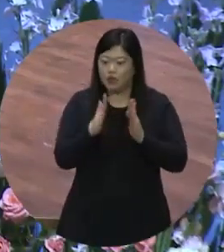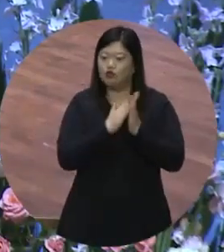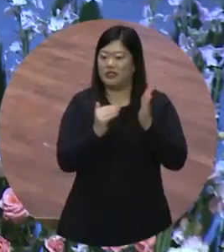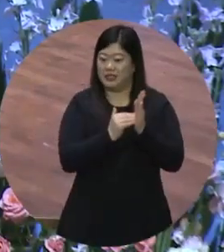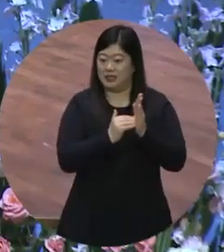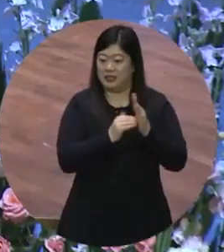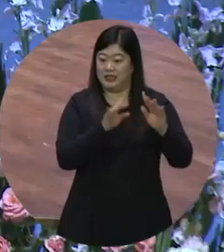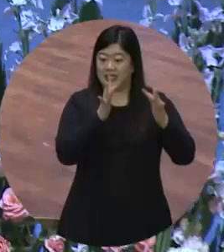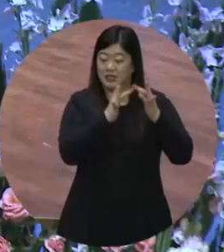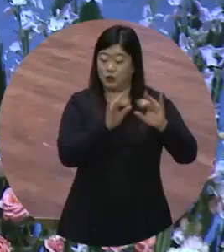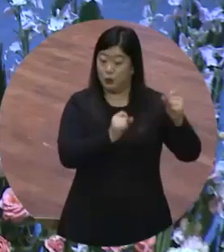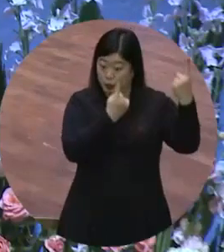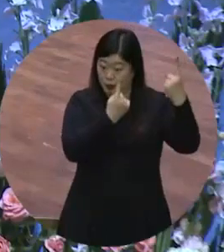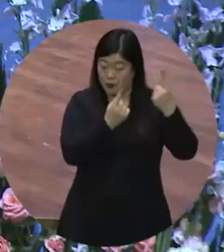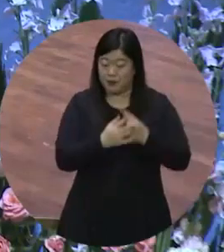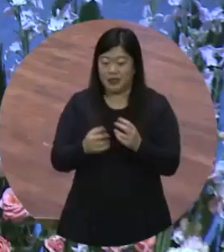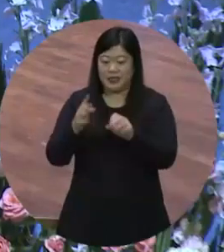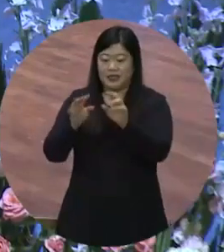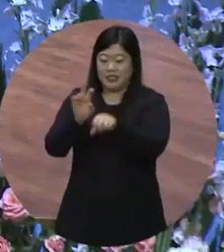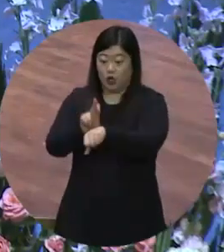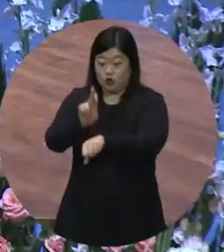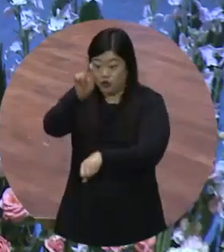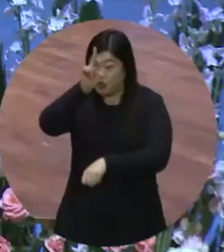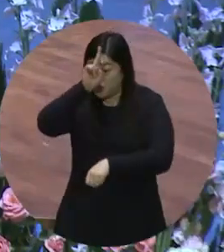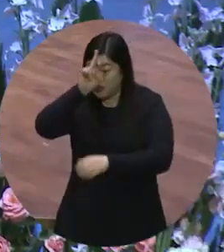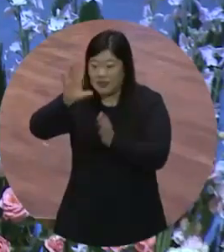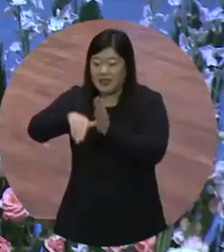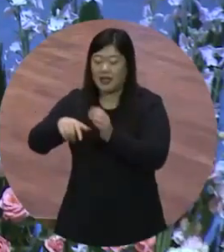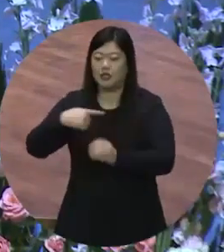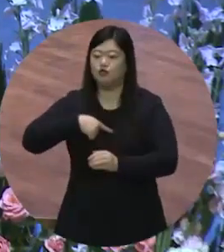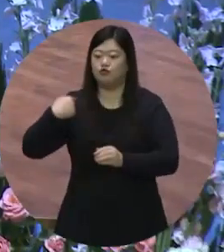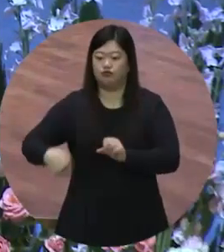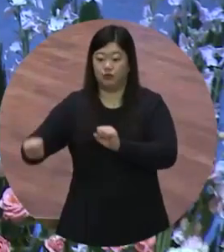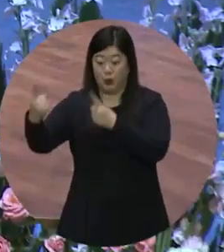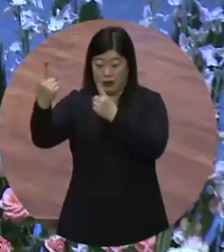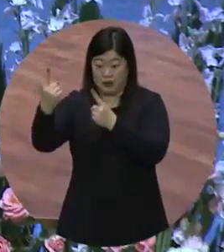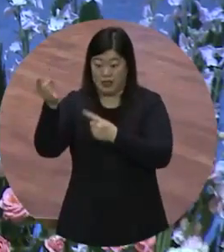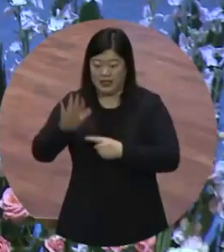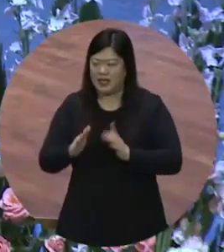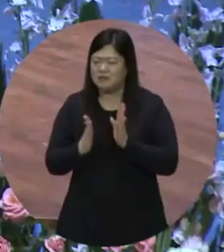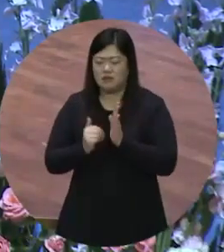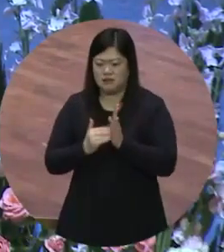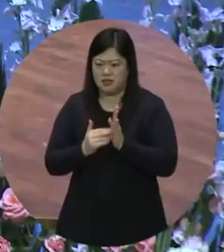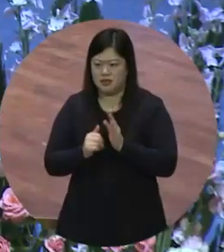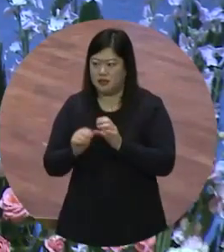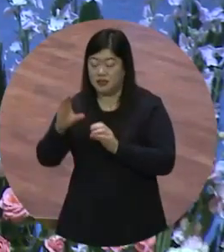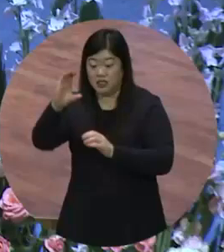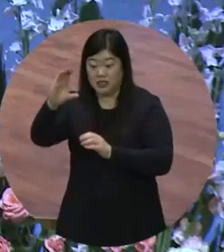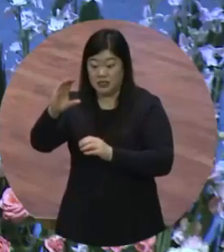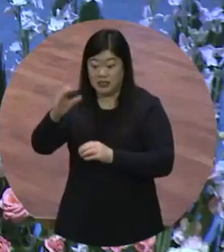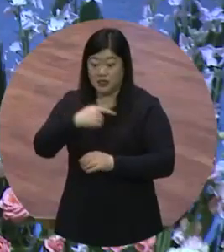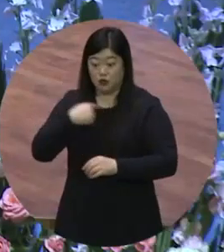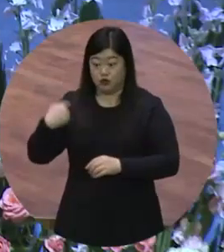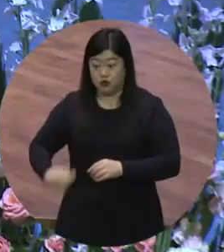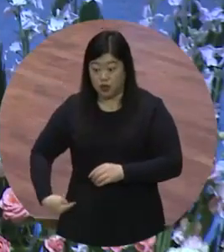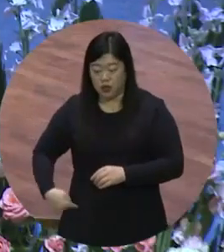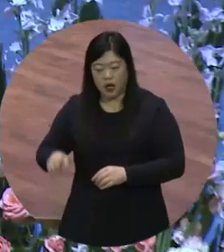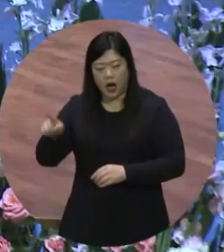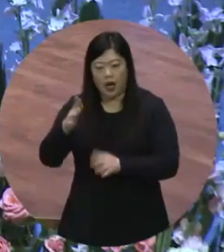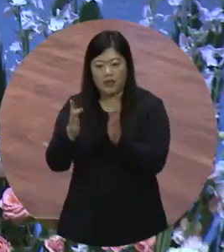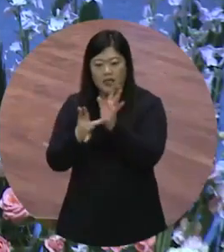드리고 있고, 같이. 지금 또 그렇지만, 이 정부 들어가 더 심해요. 시진핑 들어와.